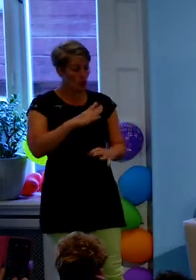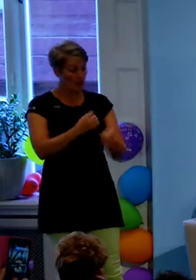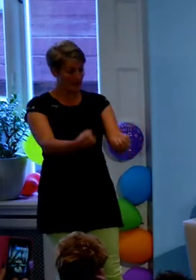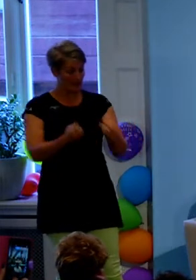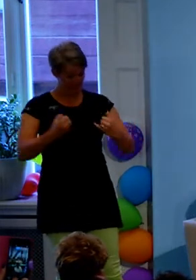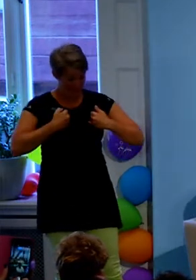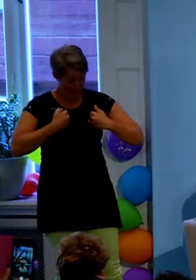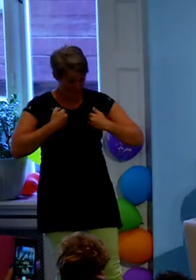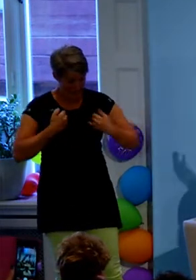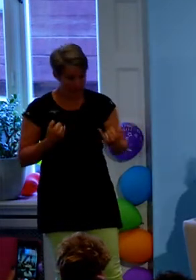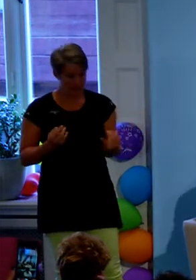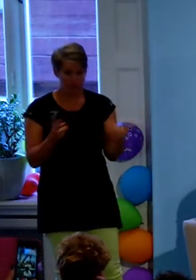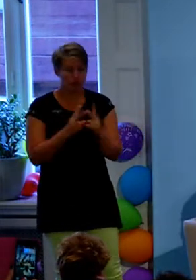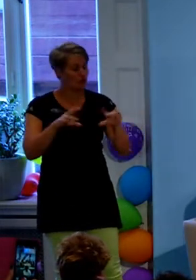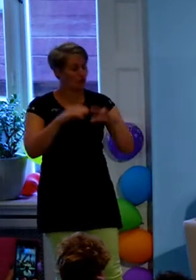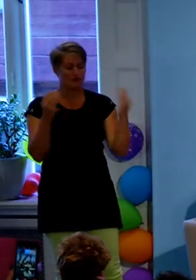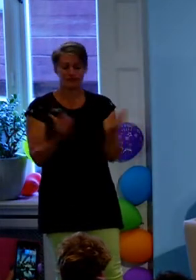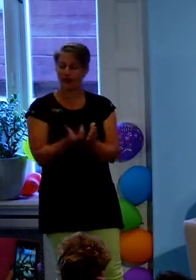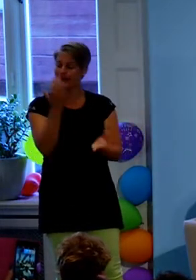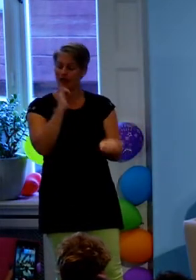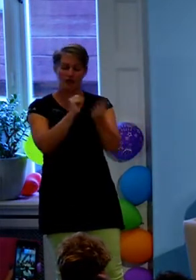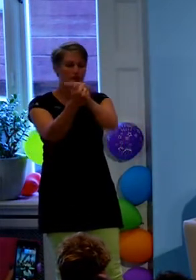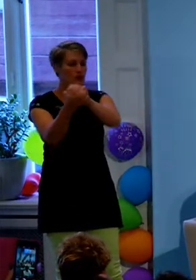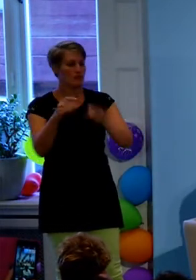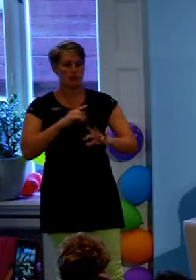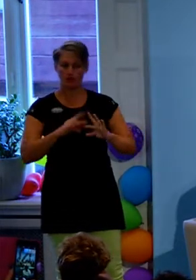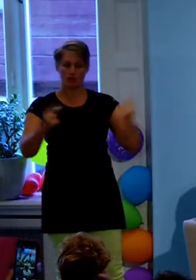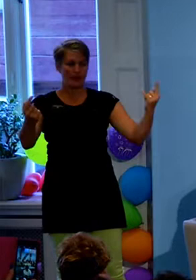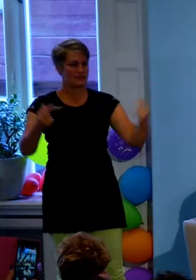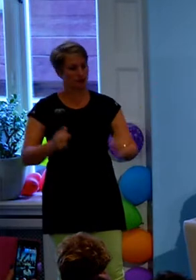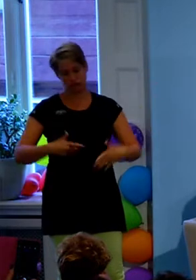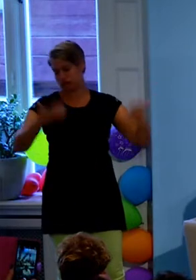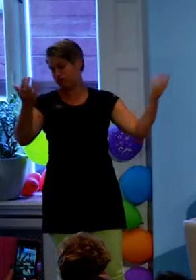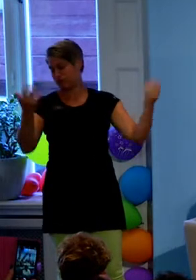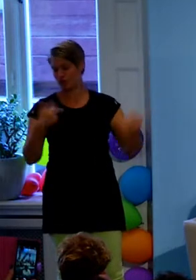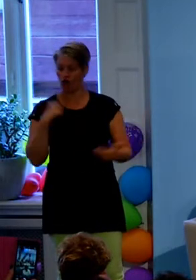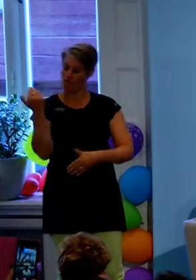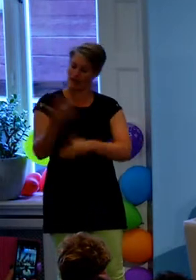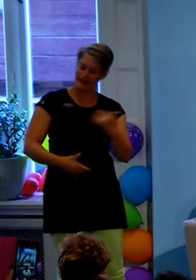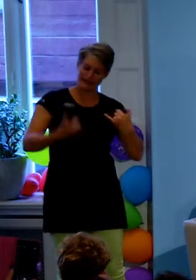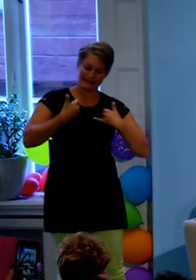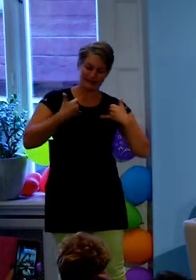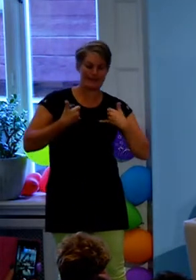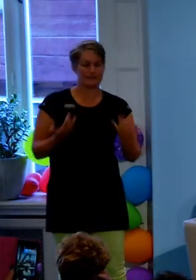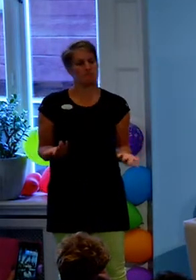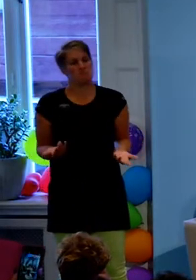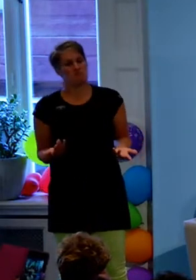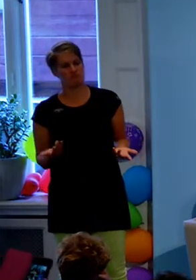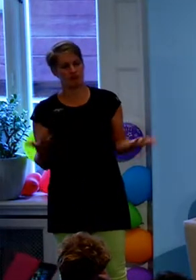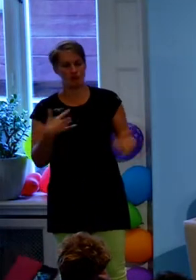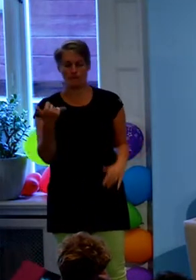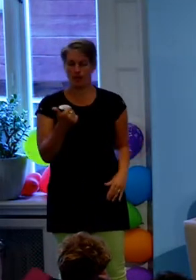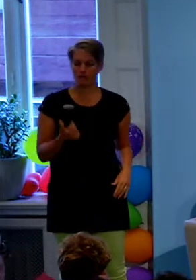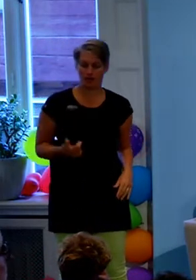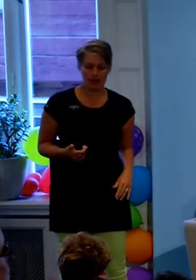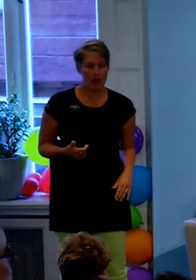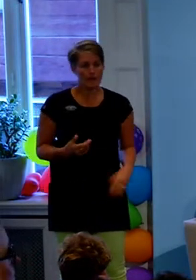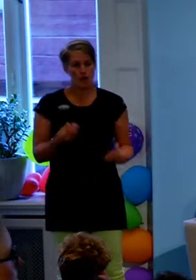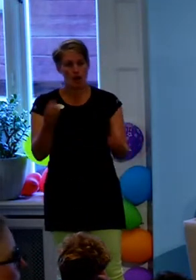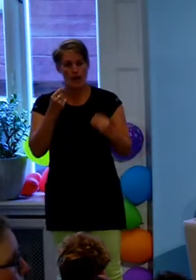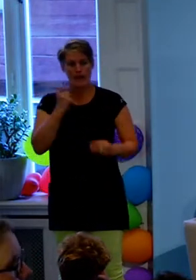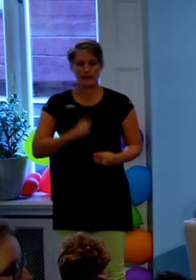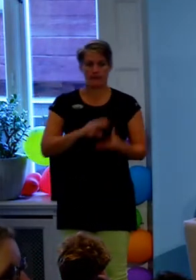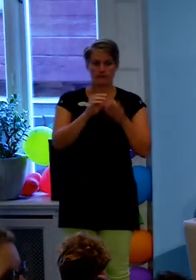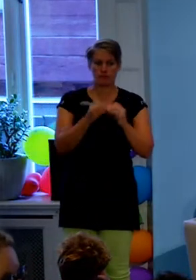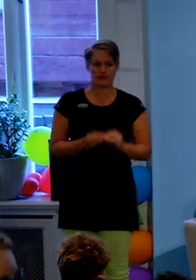krafterna i dig, så kan världen det kan förändras hur mycket som helst. Bring it on. Jag har med mig det jag har, istället för att när jag lärde mig